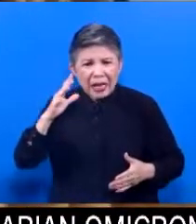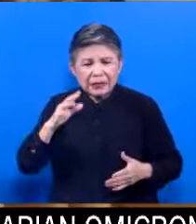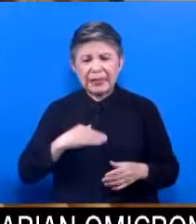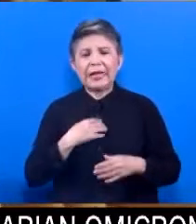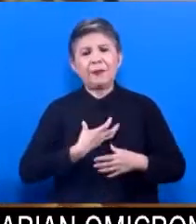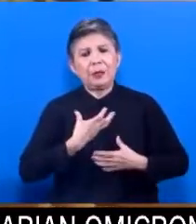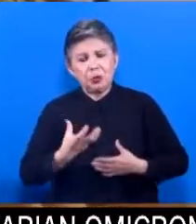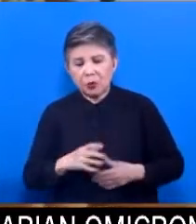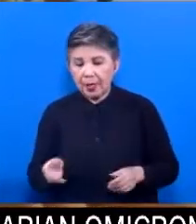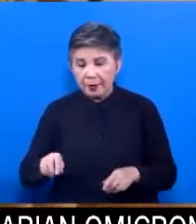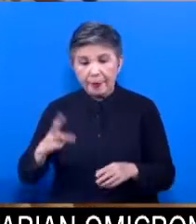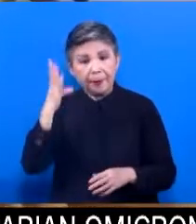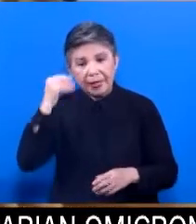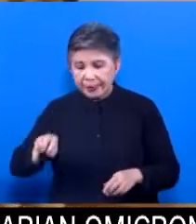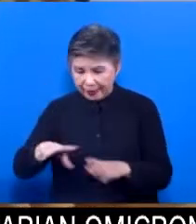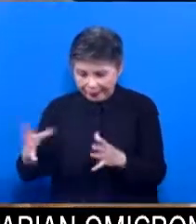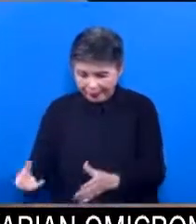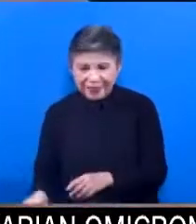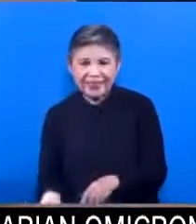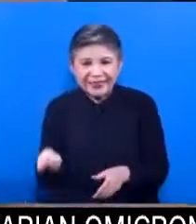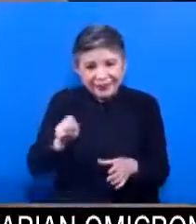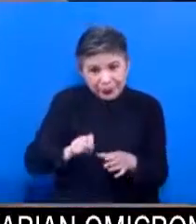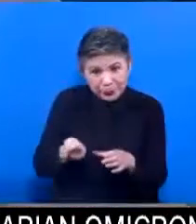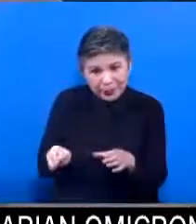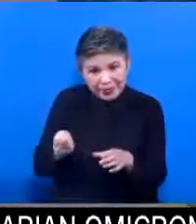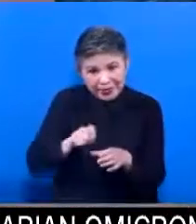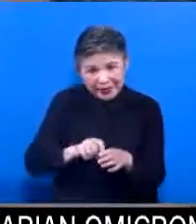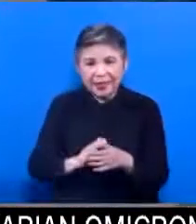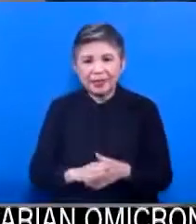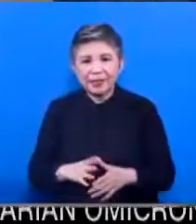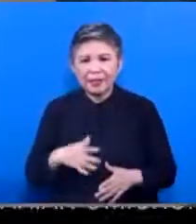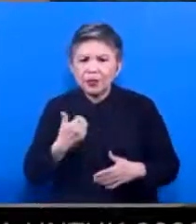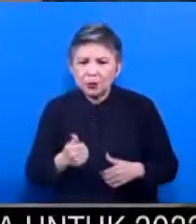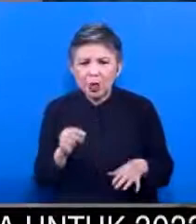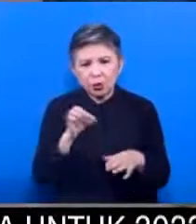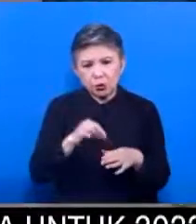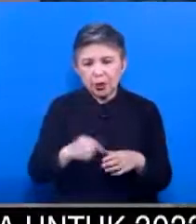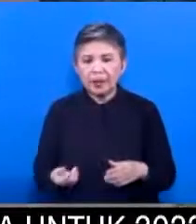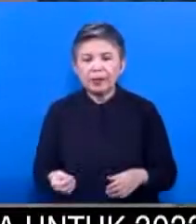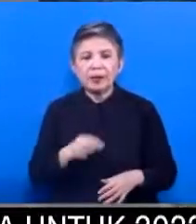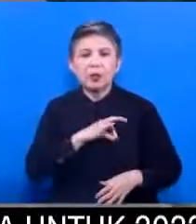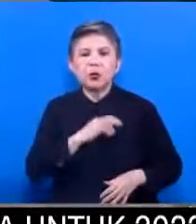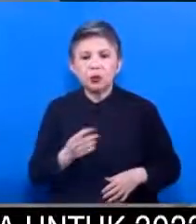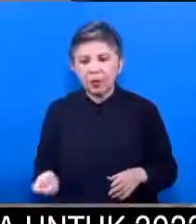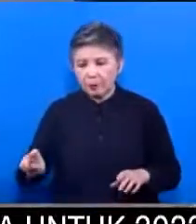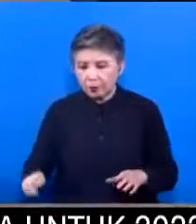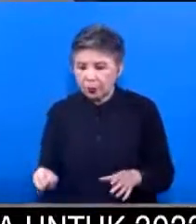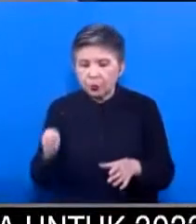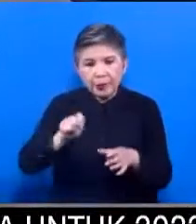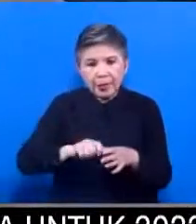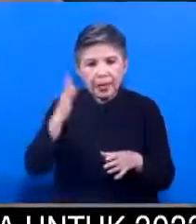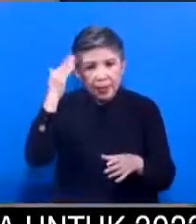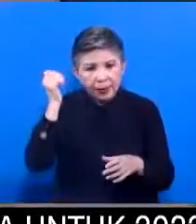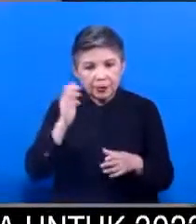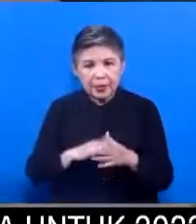ke minyak curah. Jadi dari konsumen kasihan. Kita sebagai pedagang lebih menguntungkan curah. Karena curah itu kita